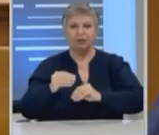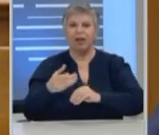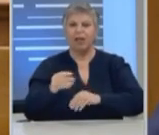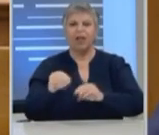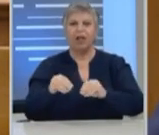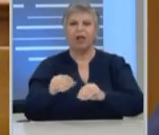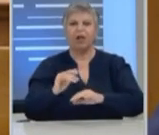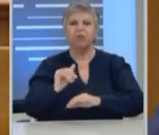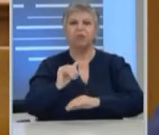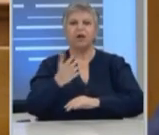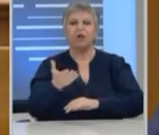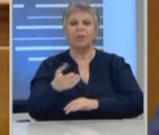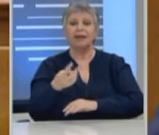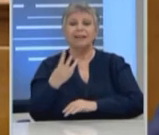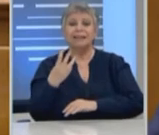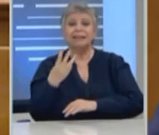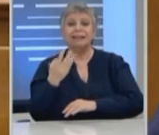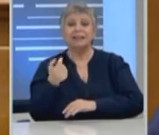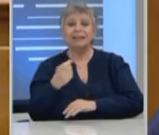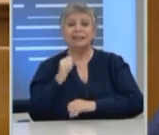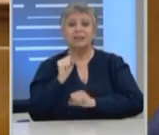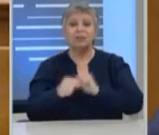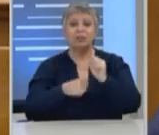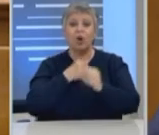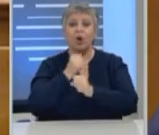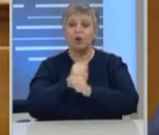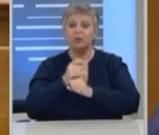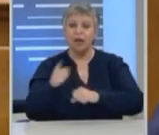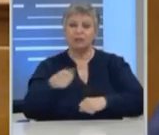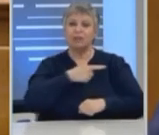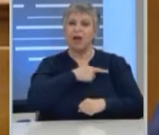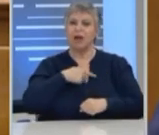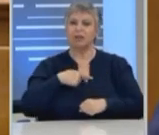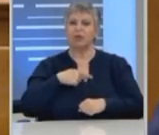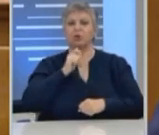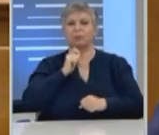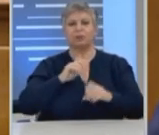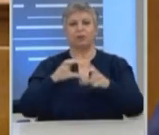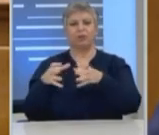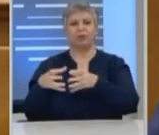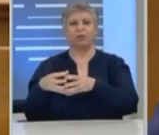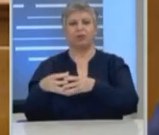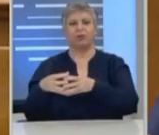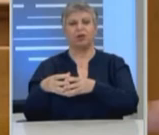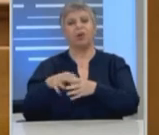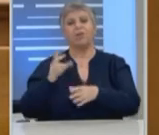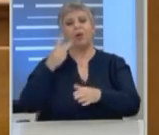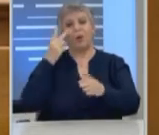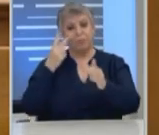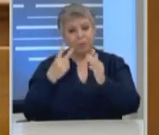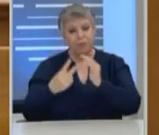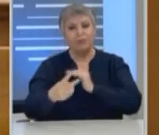επί 3,5 χρόνια αρχηγός ενός κόμματος που θα προβλέπει